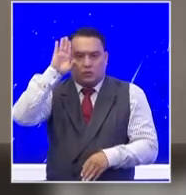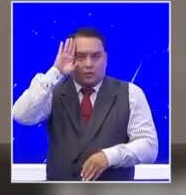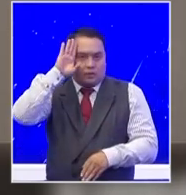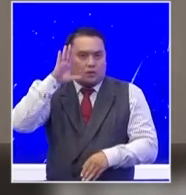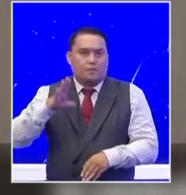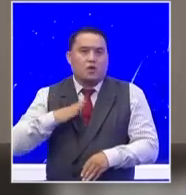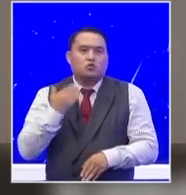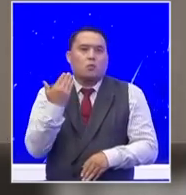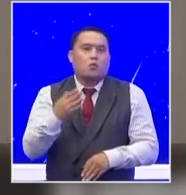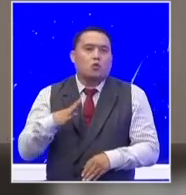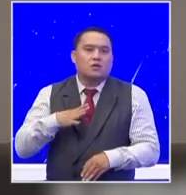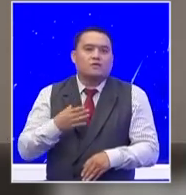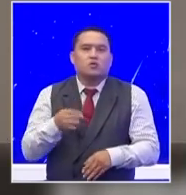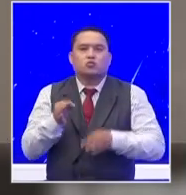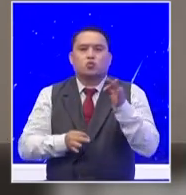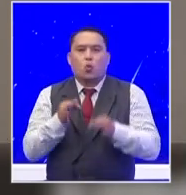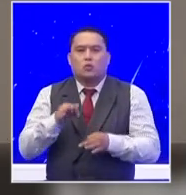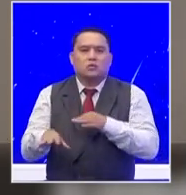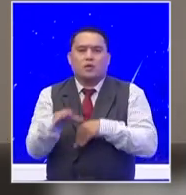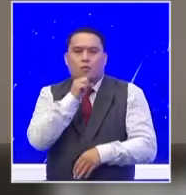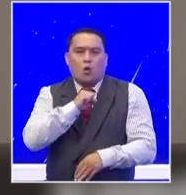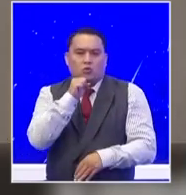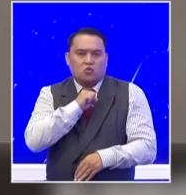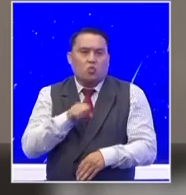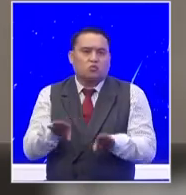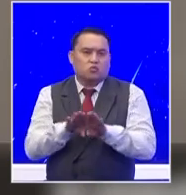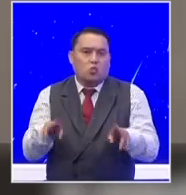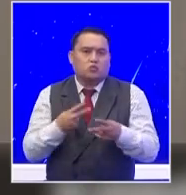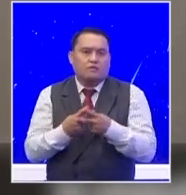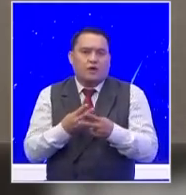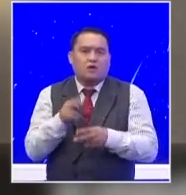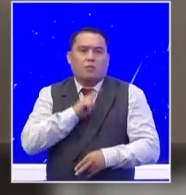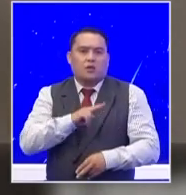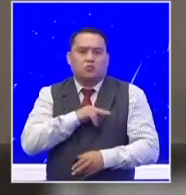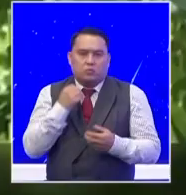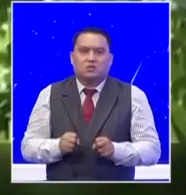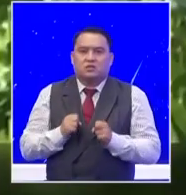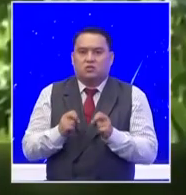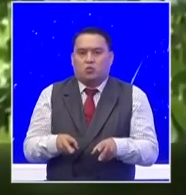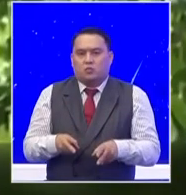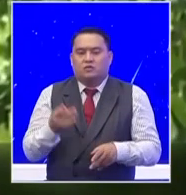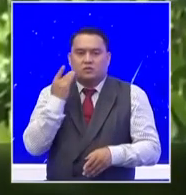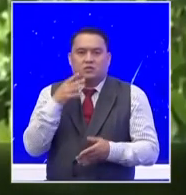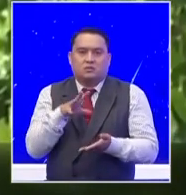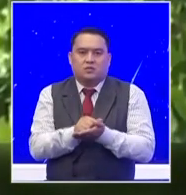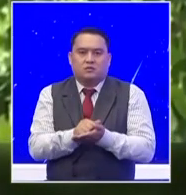имел судимость за грабеж. Сейчас постоянной работы не имеет и перебивается исключительно преступными заработками.